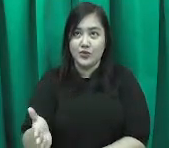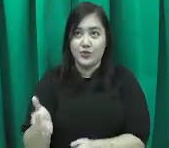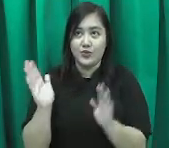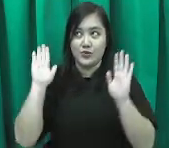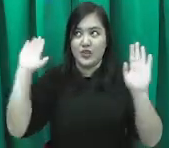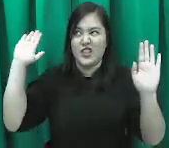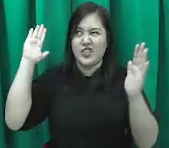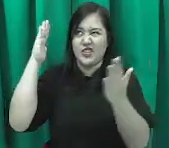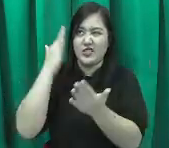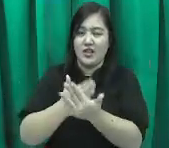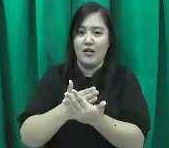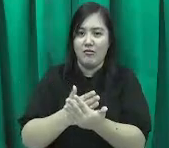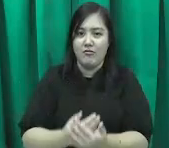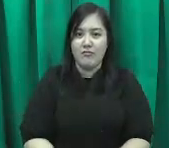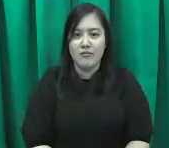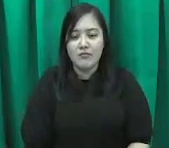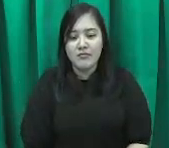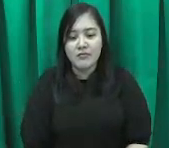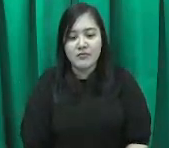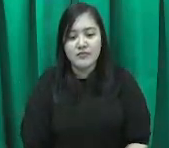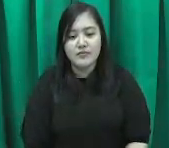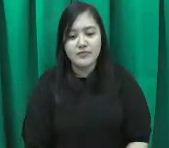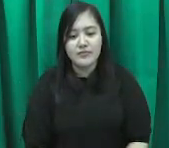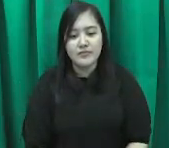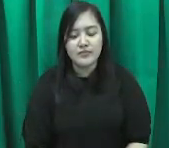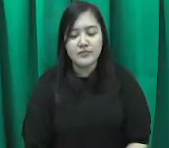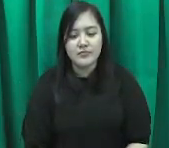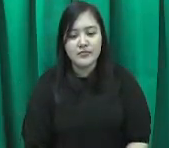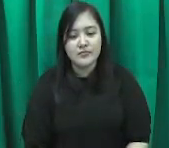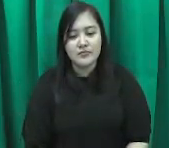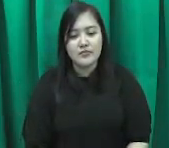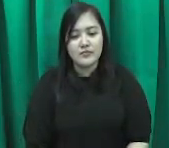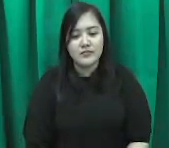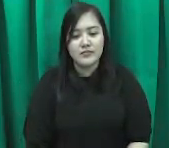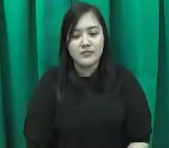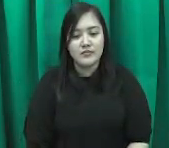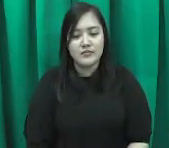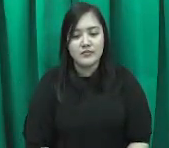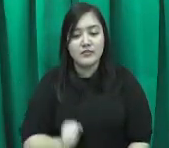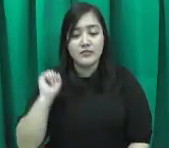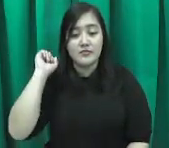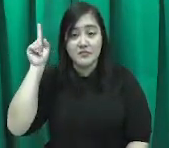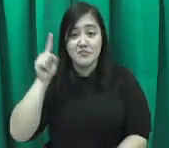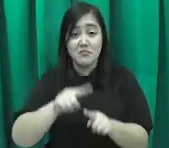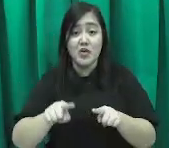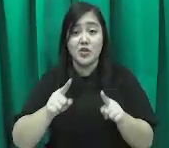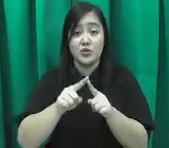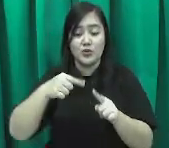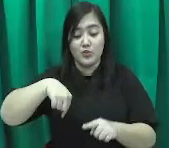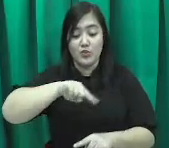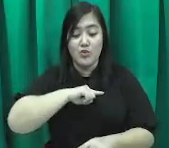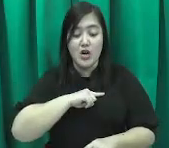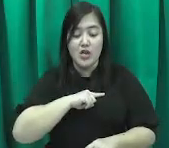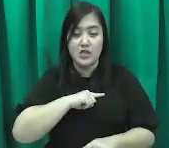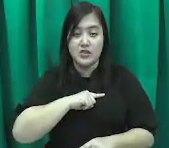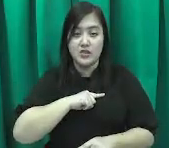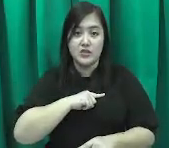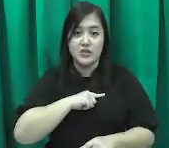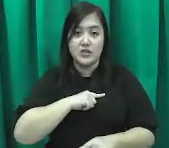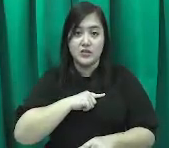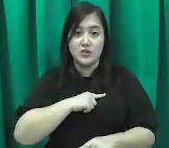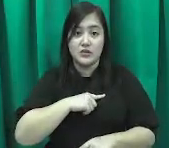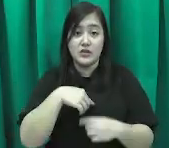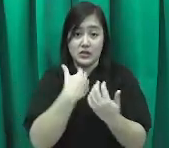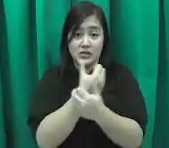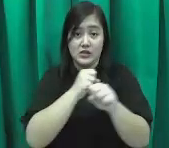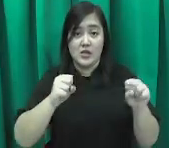Yes. Oo. So kahit anong mangyari talaga, kahit bibigay ng katawan mo, basta malakas yung spiritual mo, yes. Talagang ito kakayanin. Yung nagpupush nandun sa'yo, kakayanin